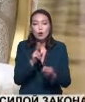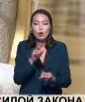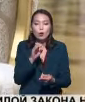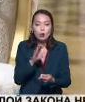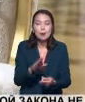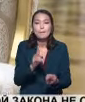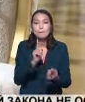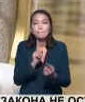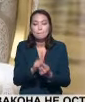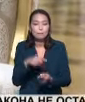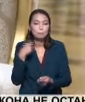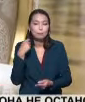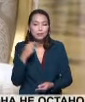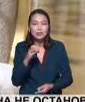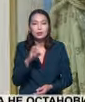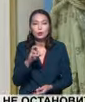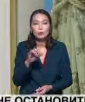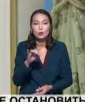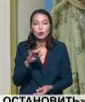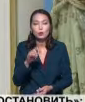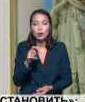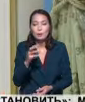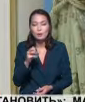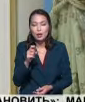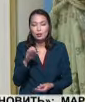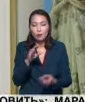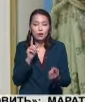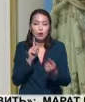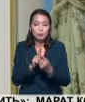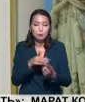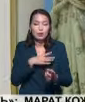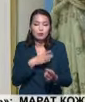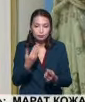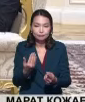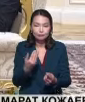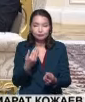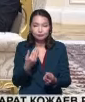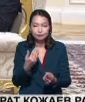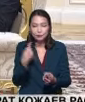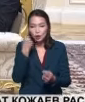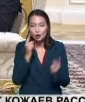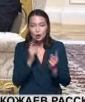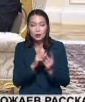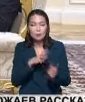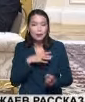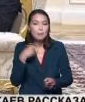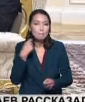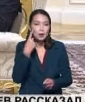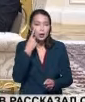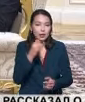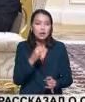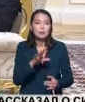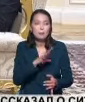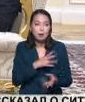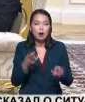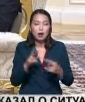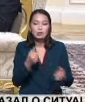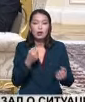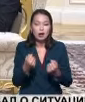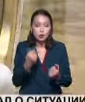принял президент страны Сердар Бермухамедов. Они провели переговоры в узком формате. Президент отметил, что Казахстан был и остается надежным